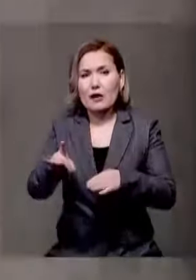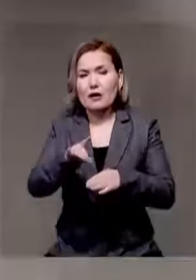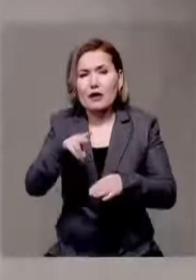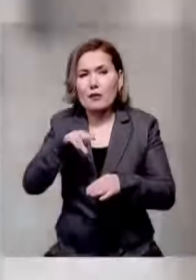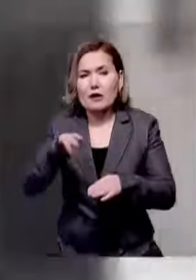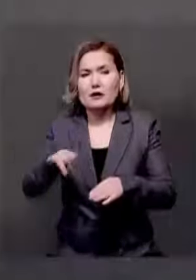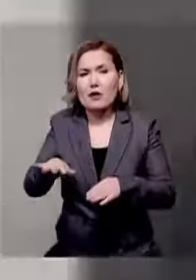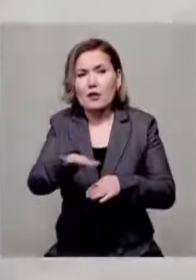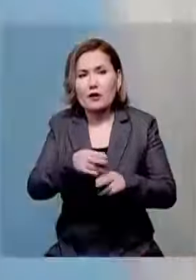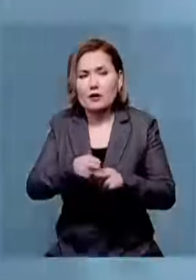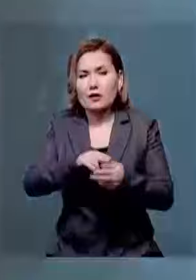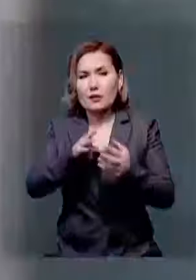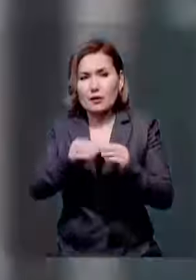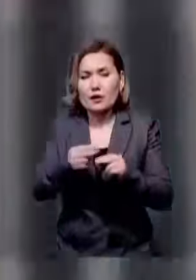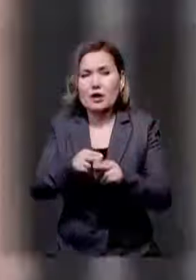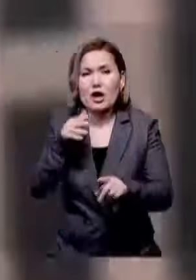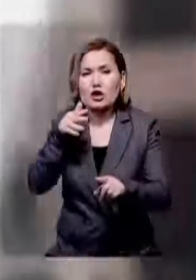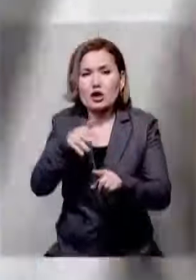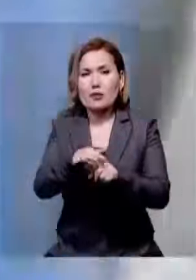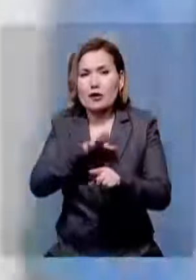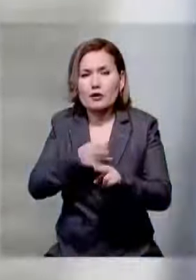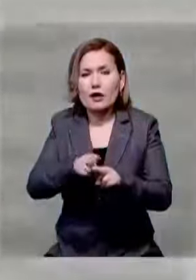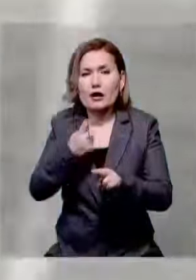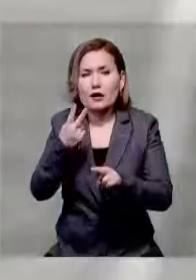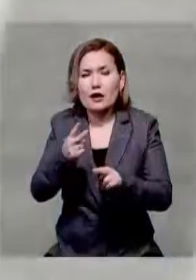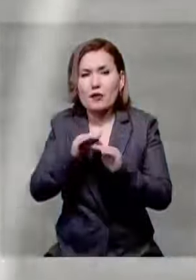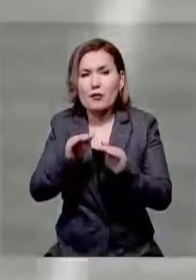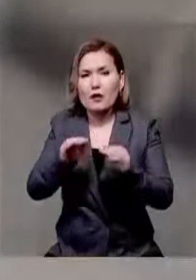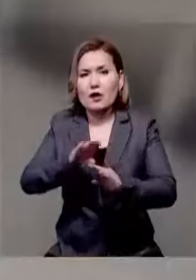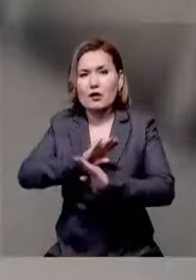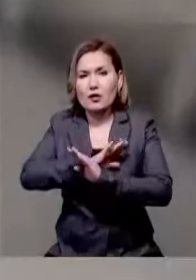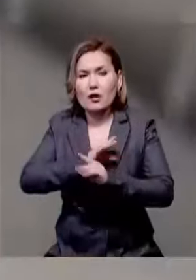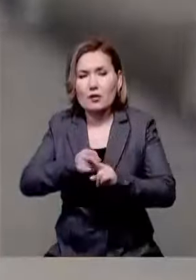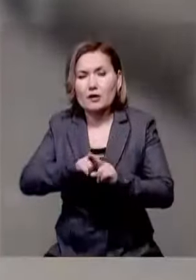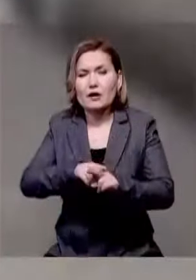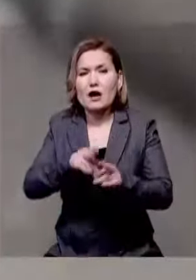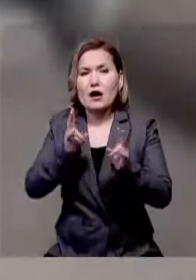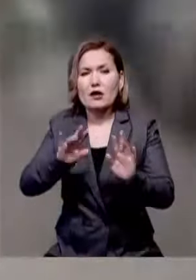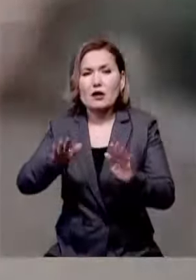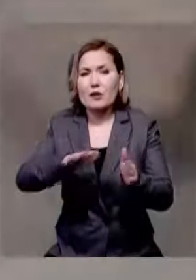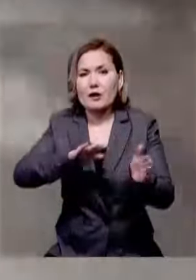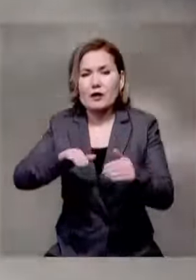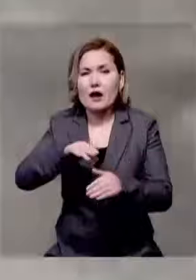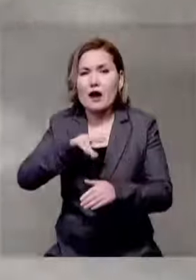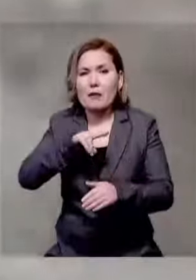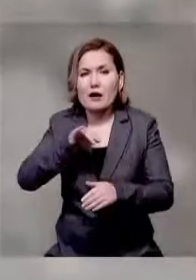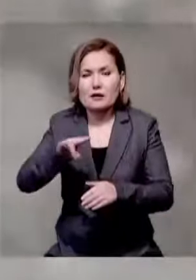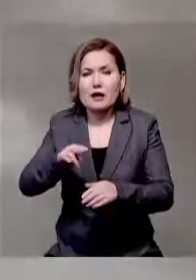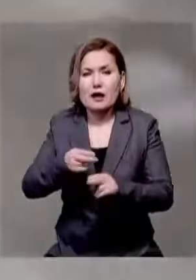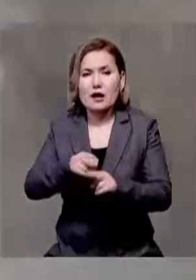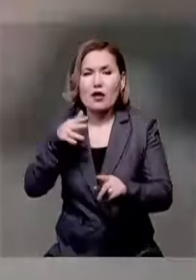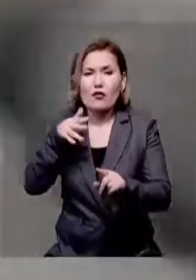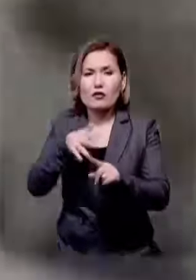Пәкістан аумағындағы сунит содырларына шабуыл жасап, 2 бала қаза тапқан болатын. Осы оқиғадан соң ресми Пәкістан